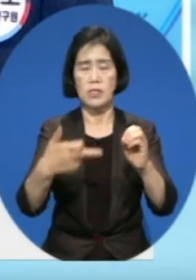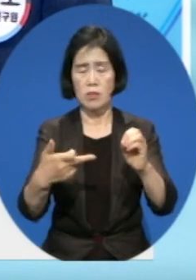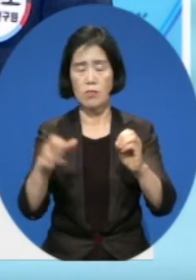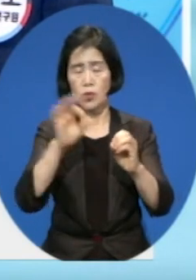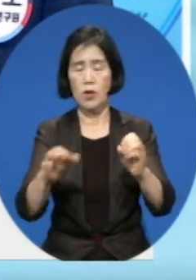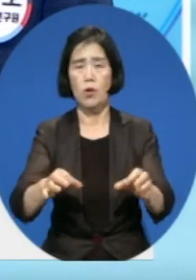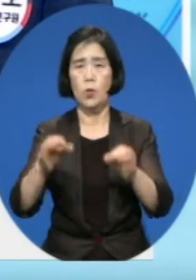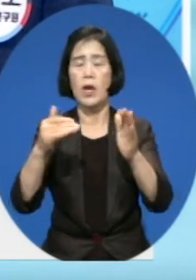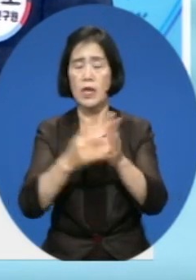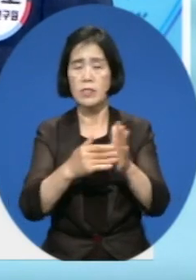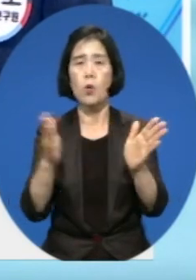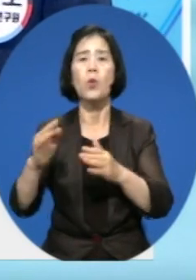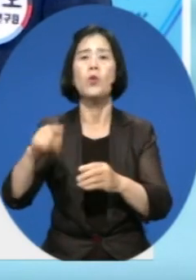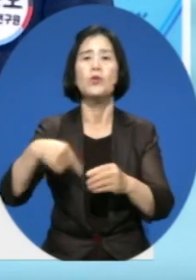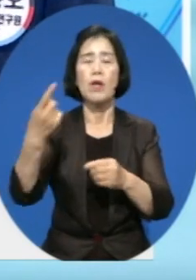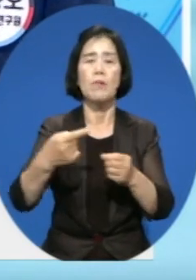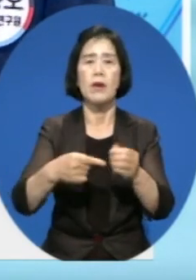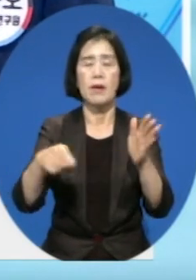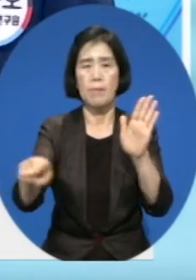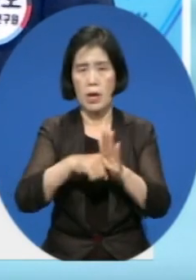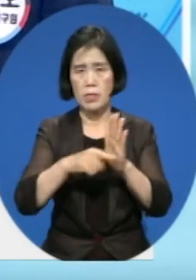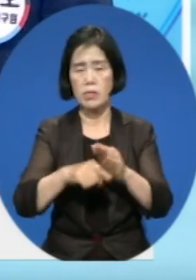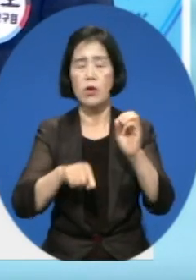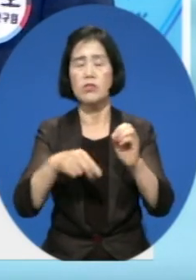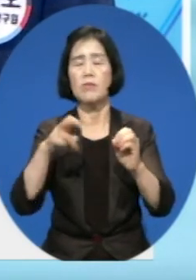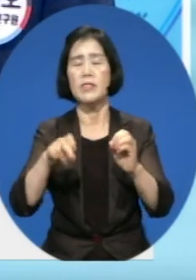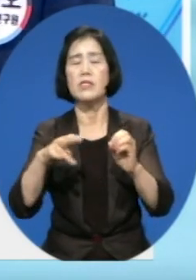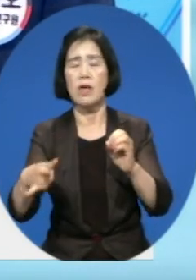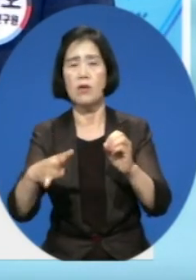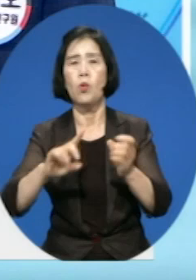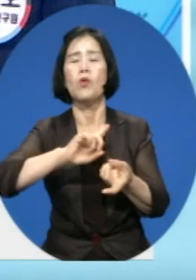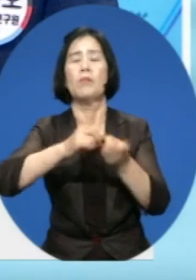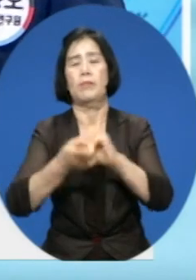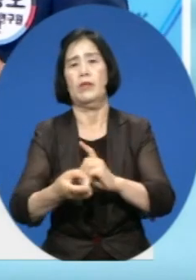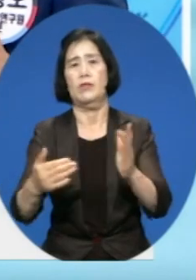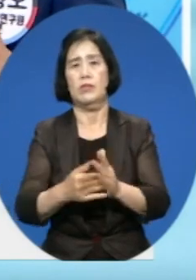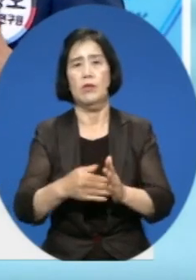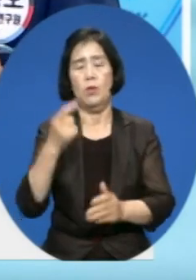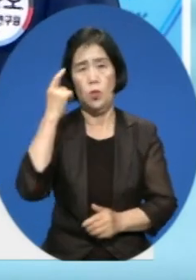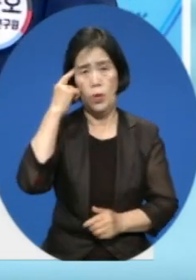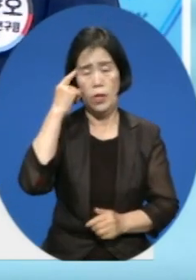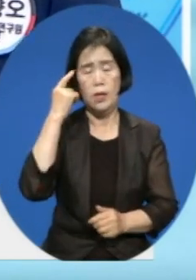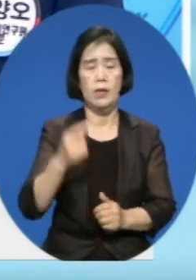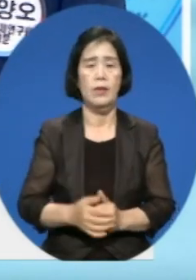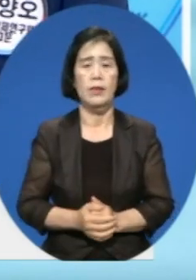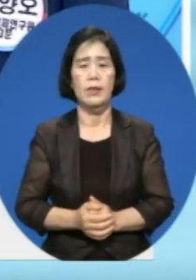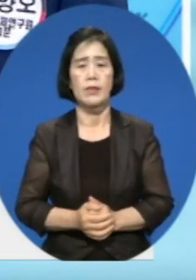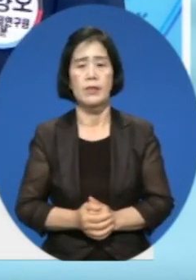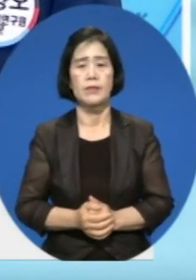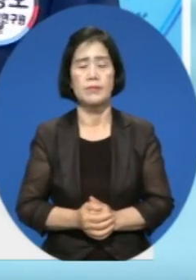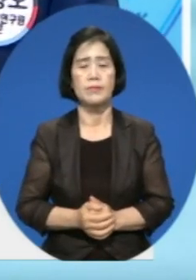올라갑니다. 근데 다음에는 마이너스 0.24%로 이게 전환이 됩니다. 왜냐하면 여기서